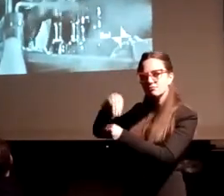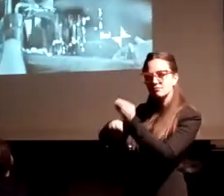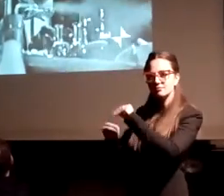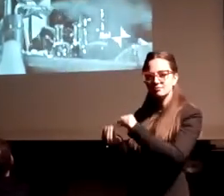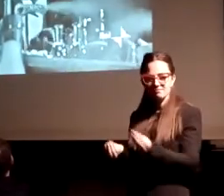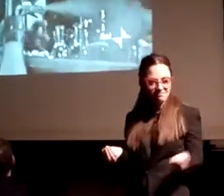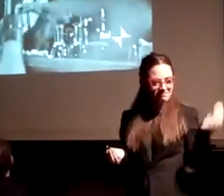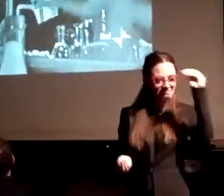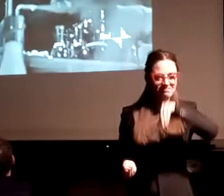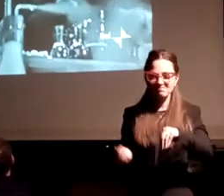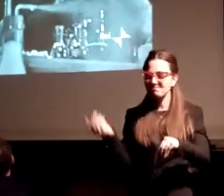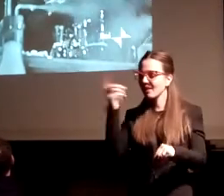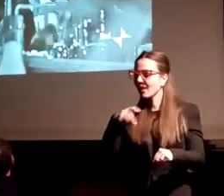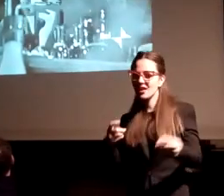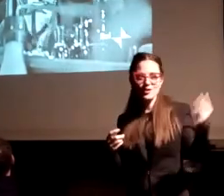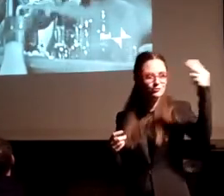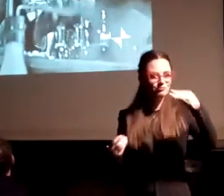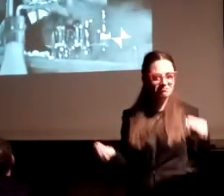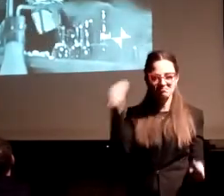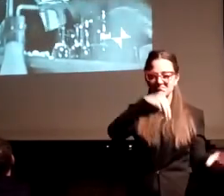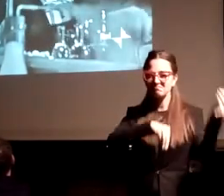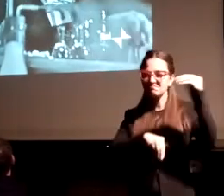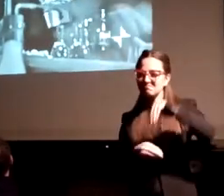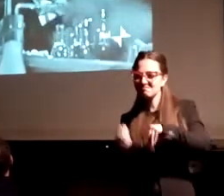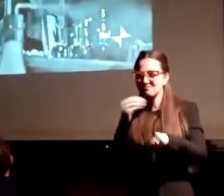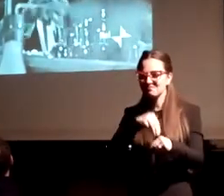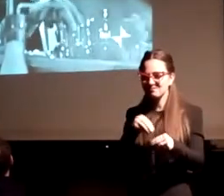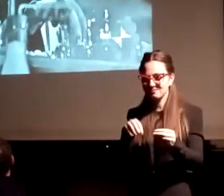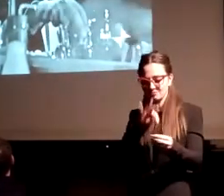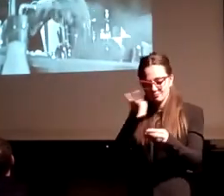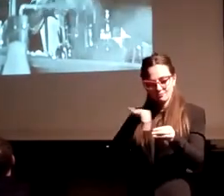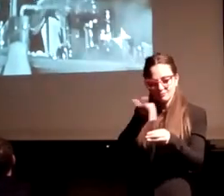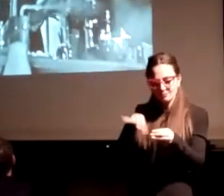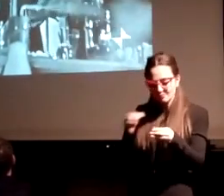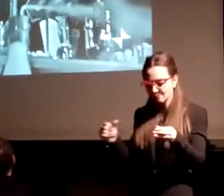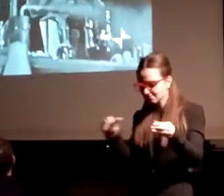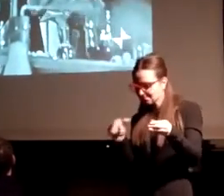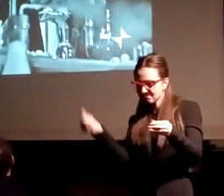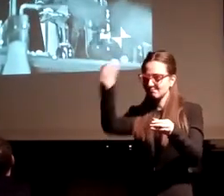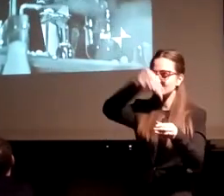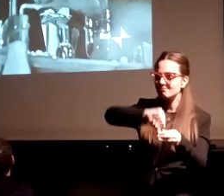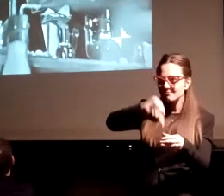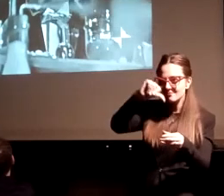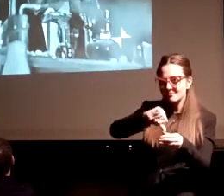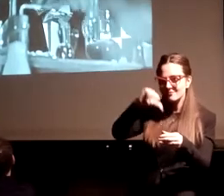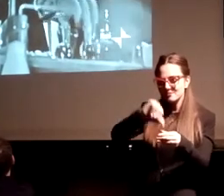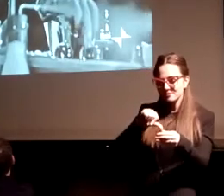aggiungo glicerina e idrocarburo ed il sotto nitrato di bromuro